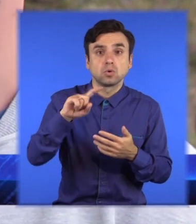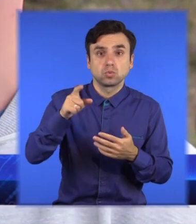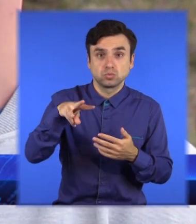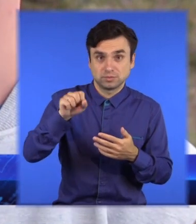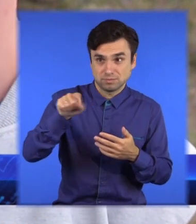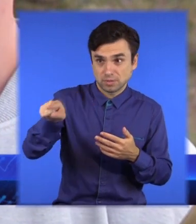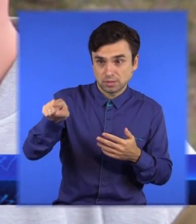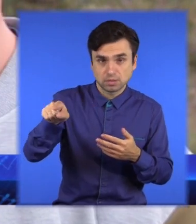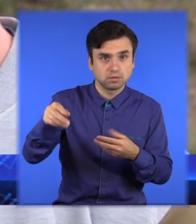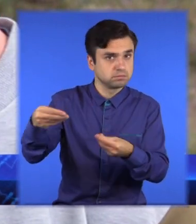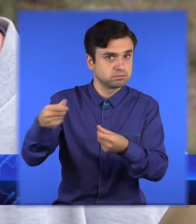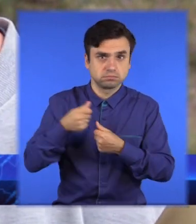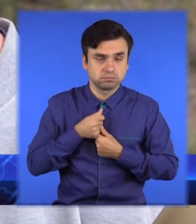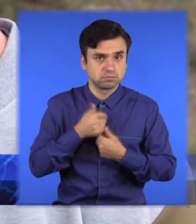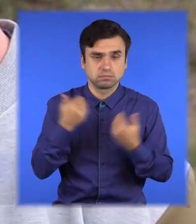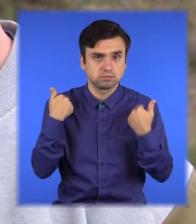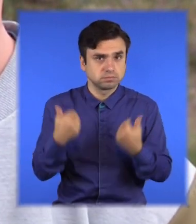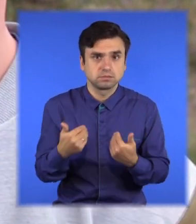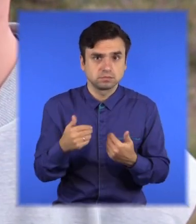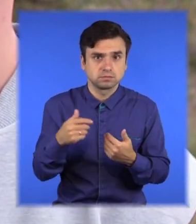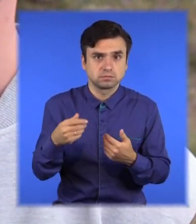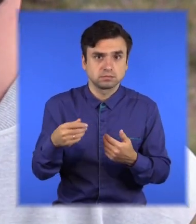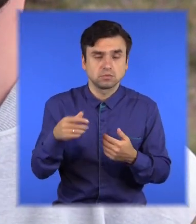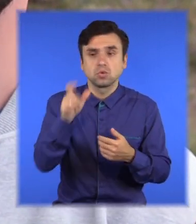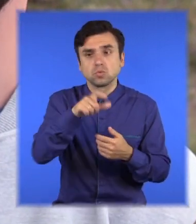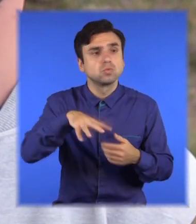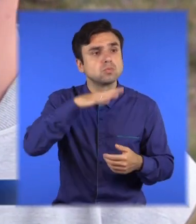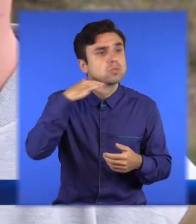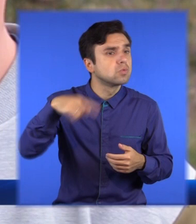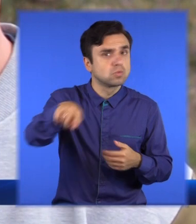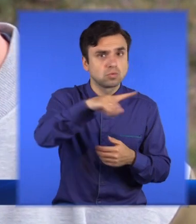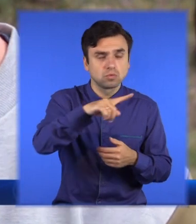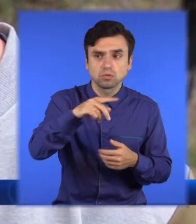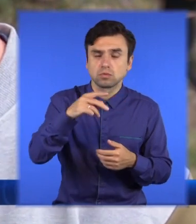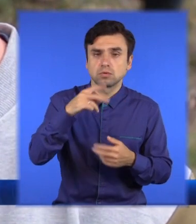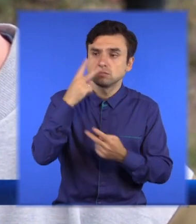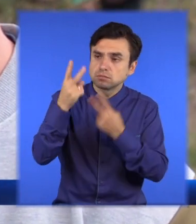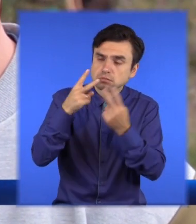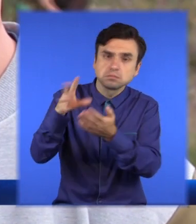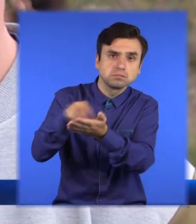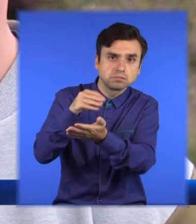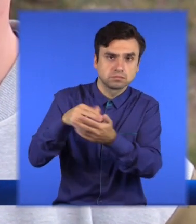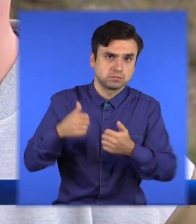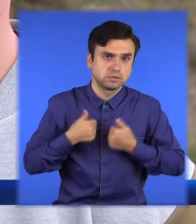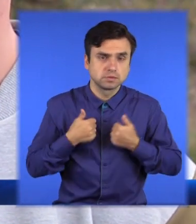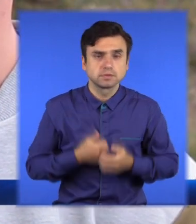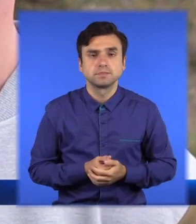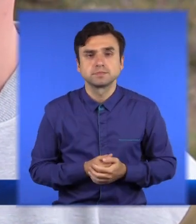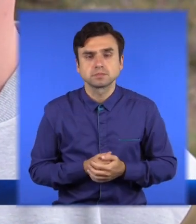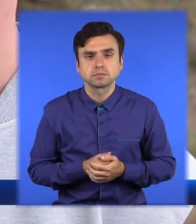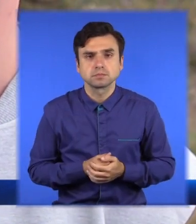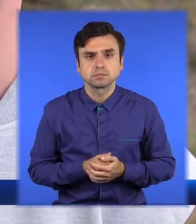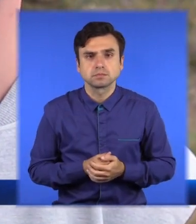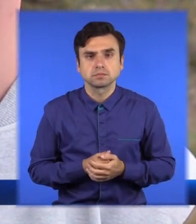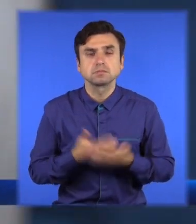Вважаю дуже доречним збиратися саме у Кривоморозі і вшановувати пам'ять Андрія, адже саме останній концерт Кузьма провів